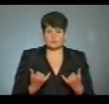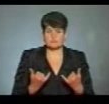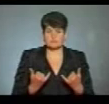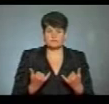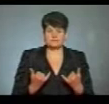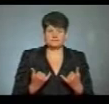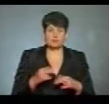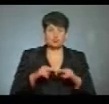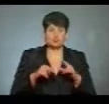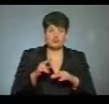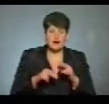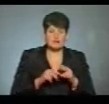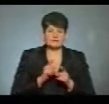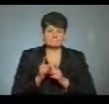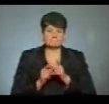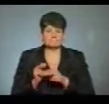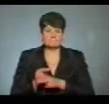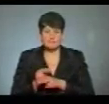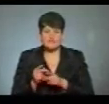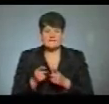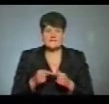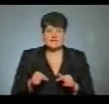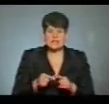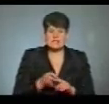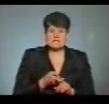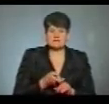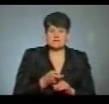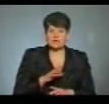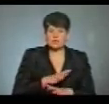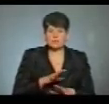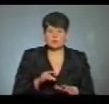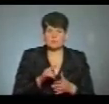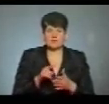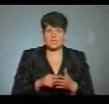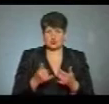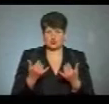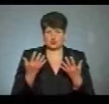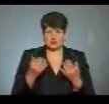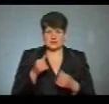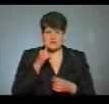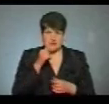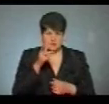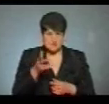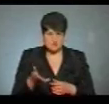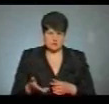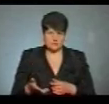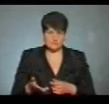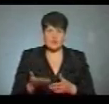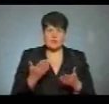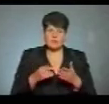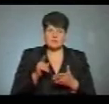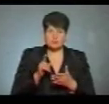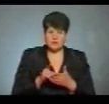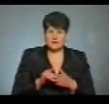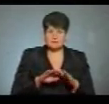збудувати чи реконструювати відділення інфекційне, так, воно не буде питання сьогоднішнього дня, завтрашнього і післязавтрашнього. Але ми повинні